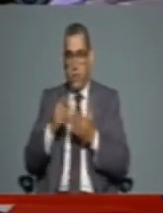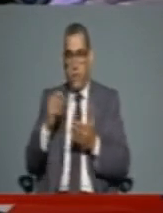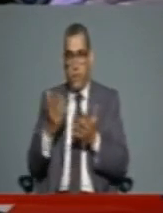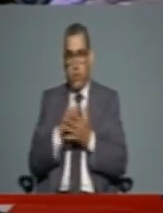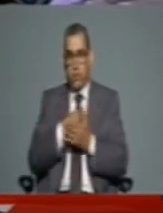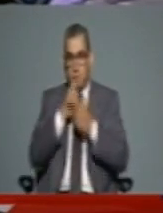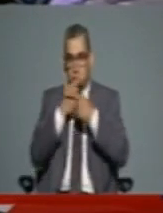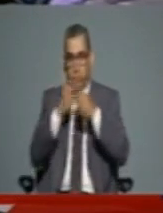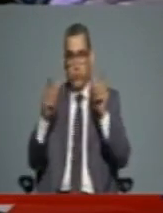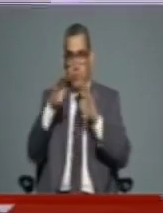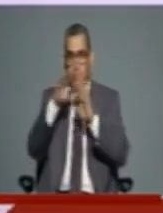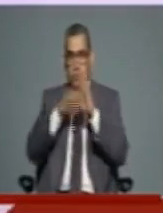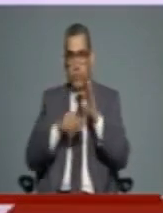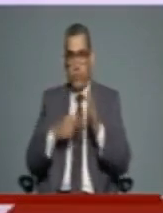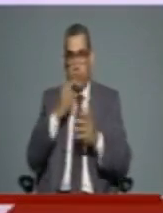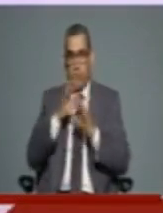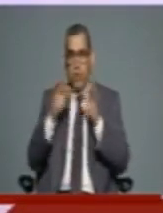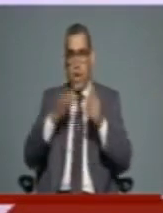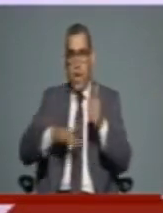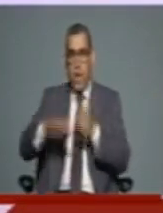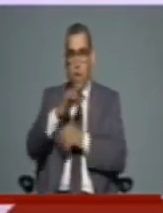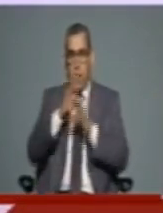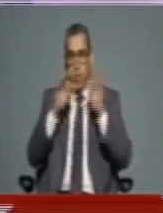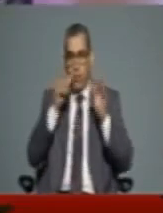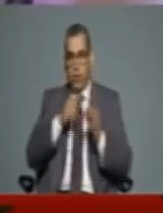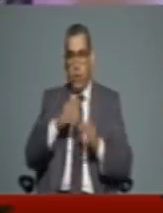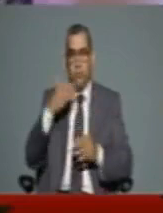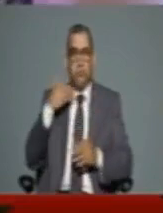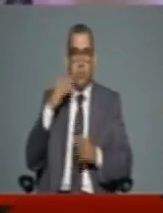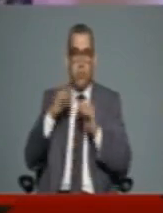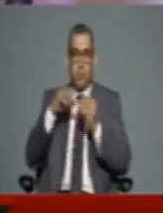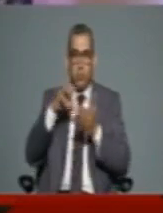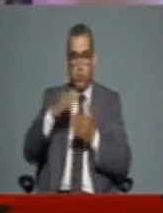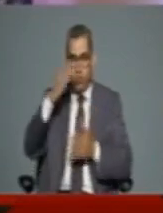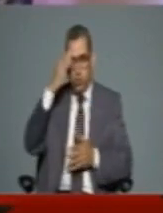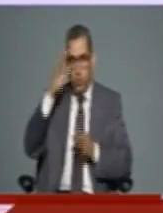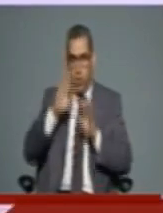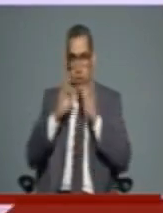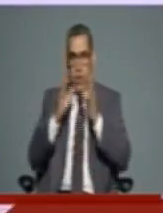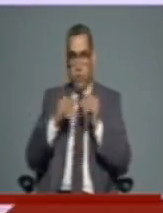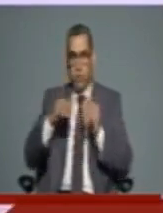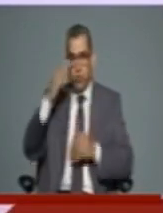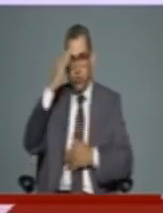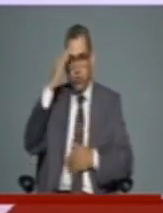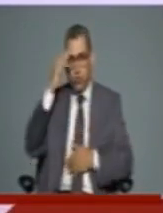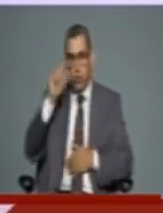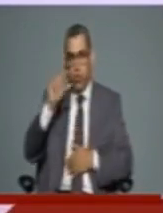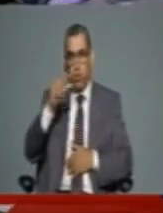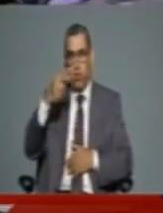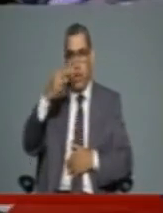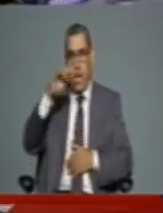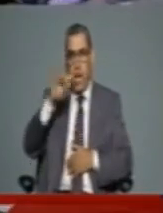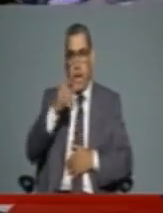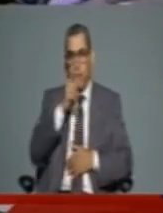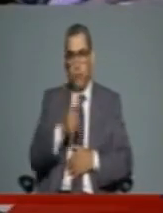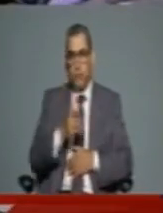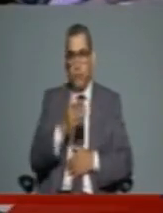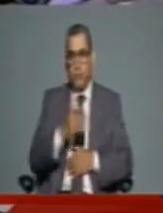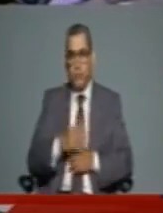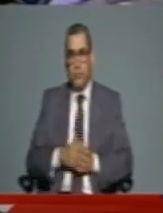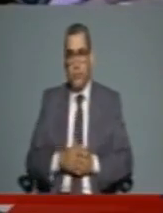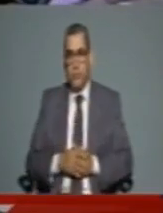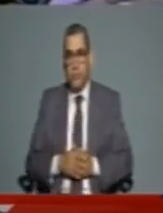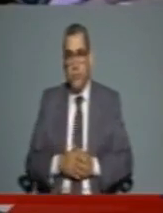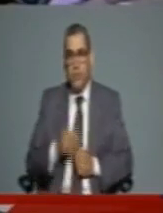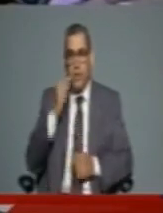لعرض حكاية وطن عظيم بأهله وناسه. يا دكتور علي. أي فندم. الناس